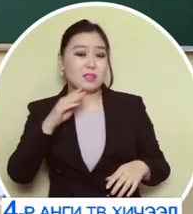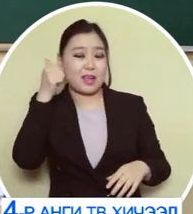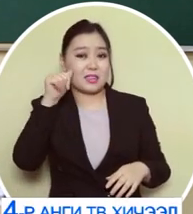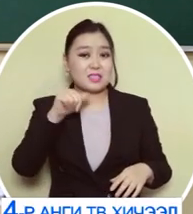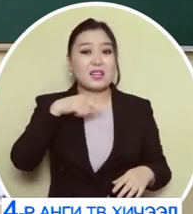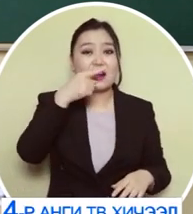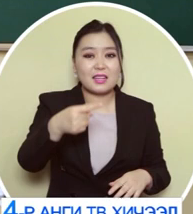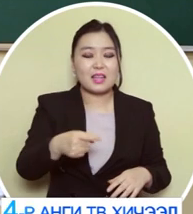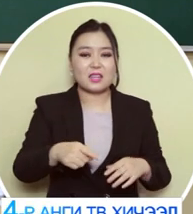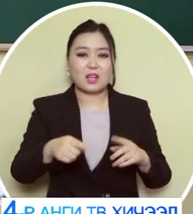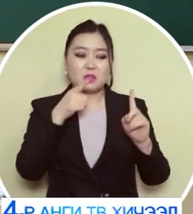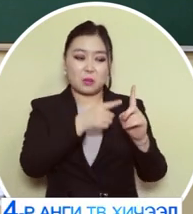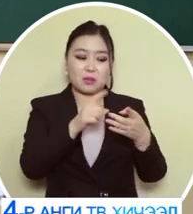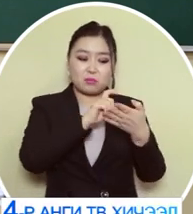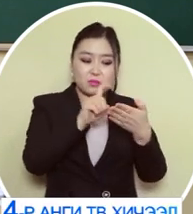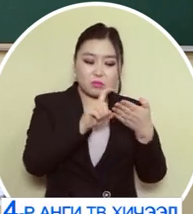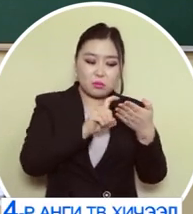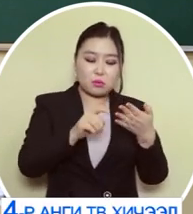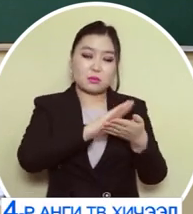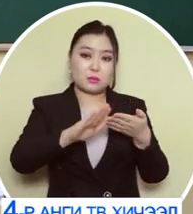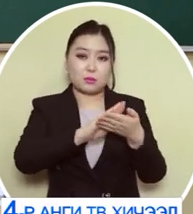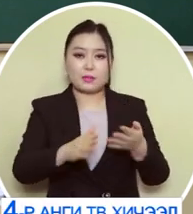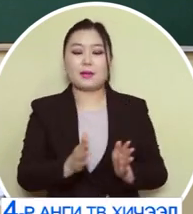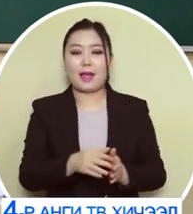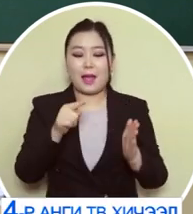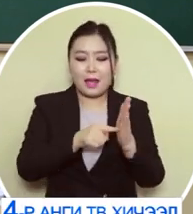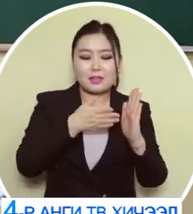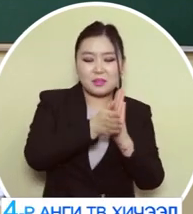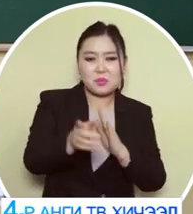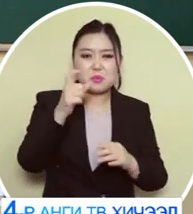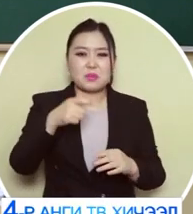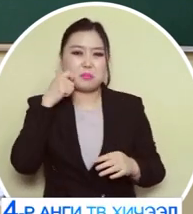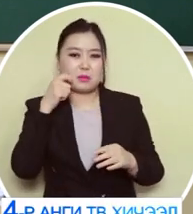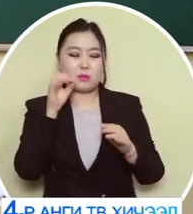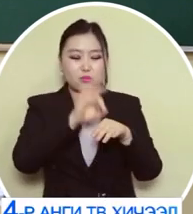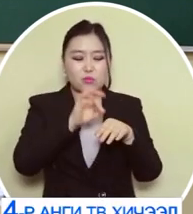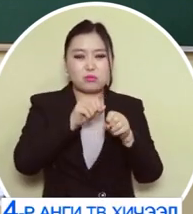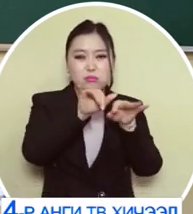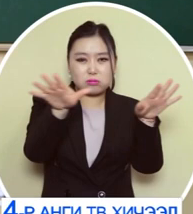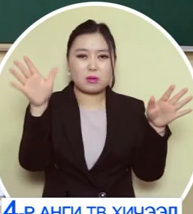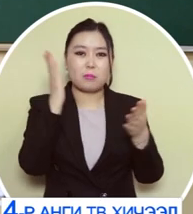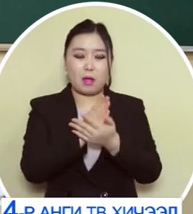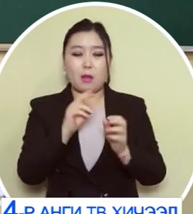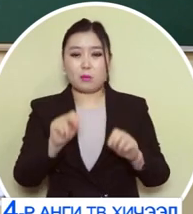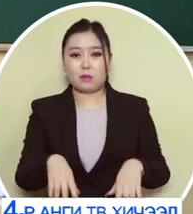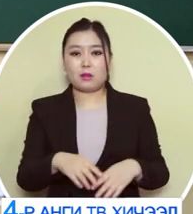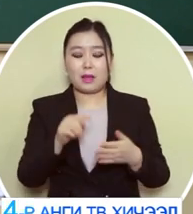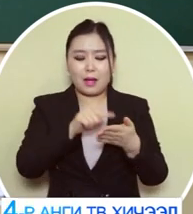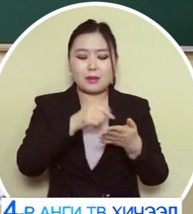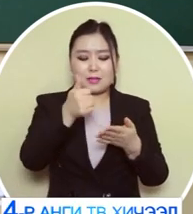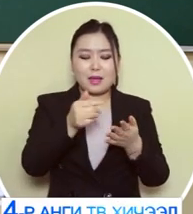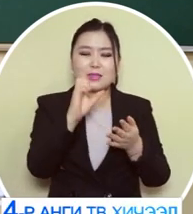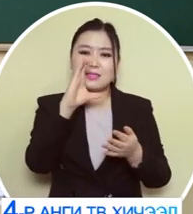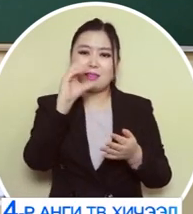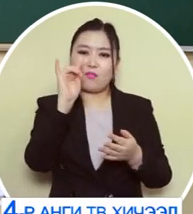көп болады. Сондықтан ата-ана аға әпкелеріне айтып, арнайы сұйықтықпен тазалату керек. Қол арқылы